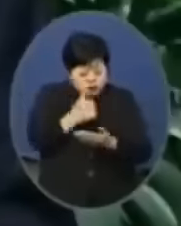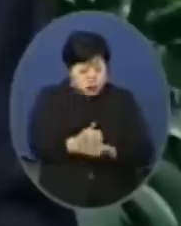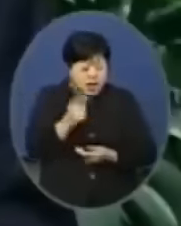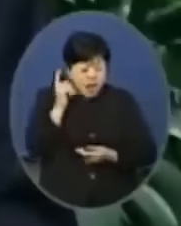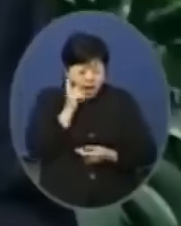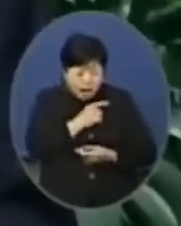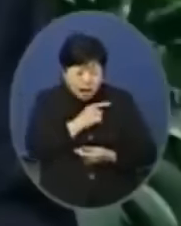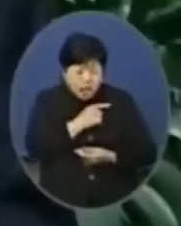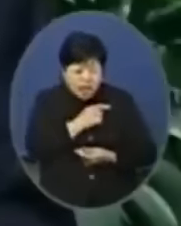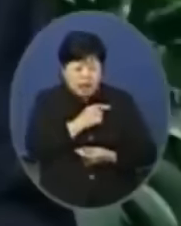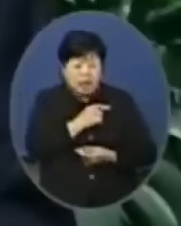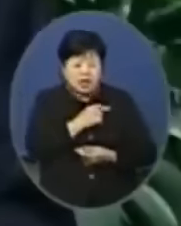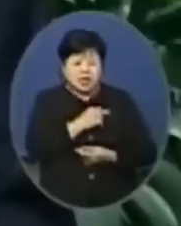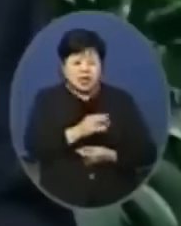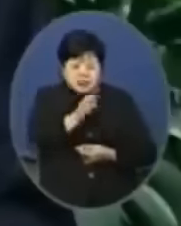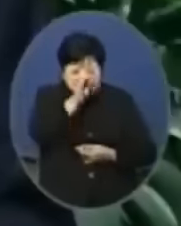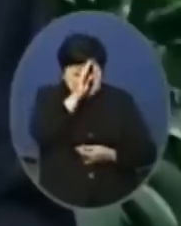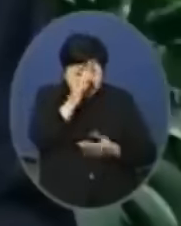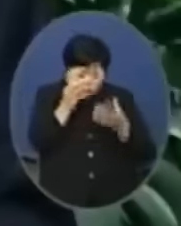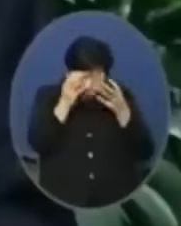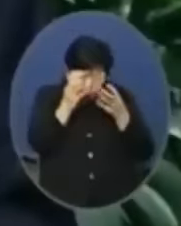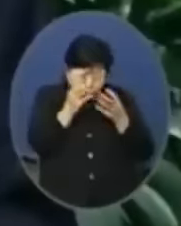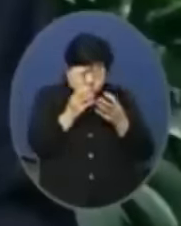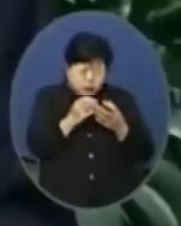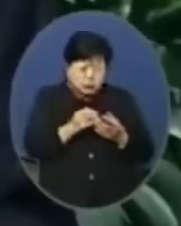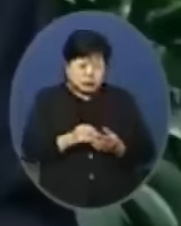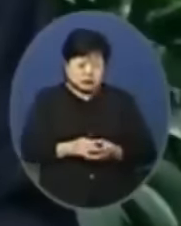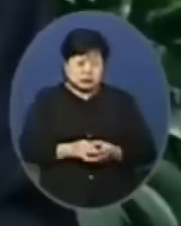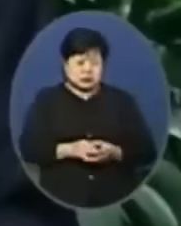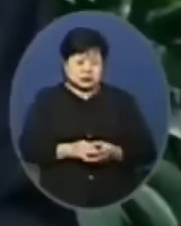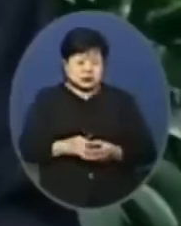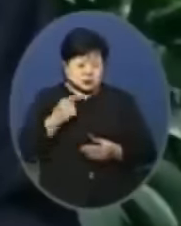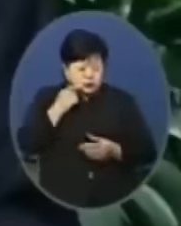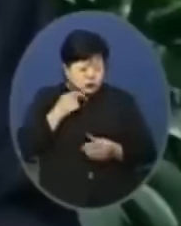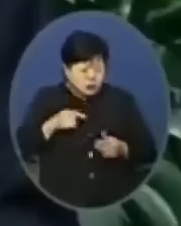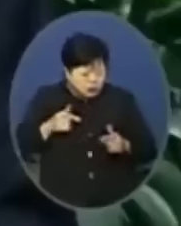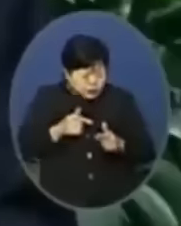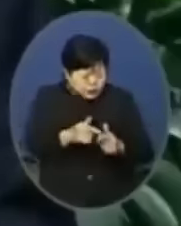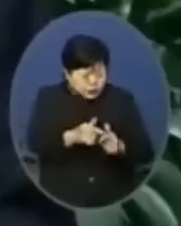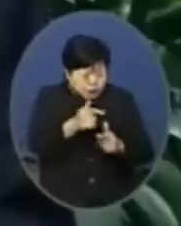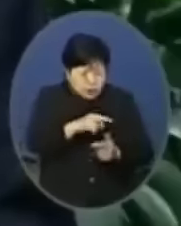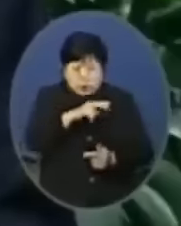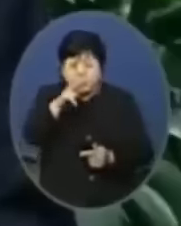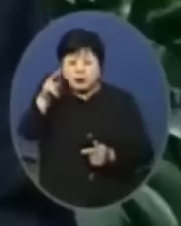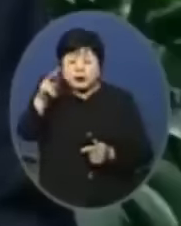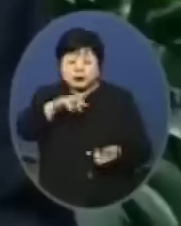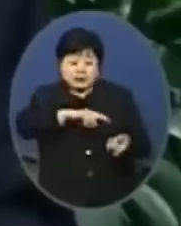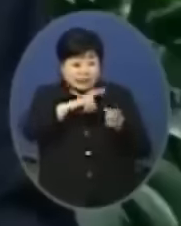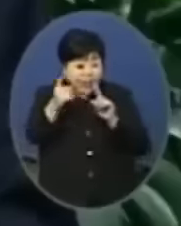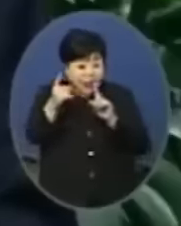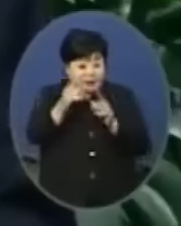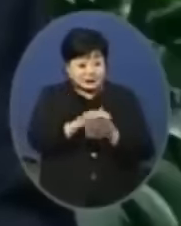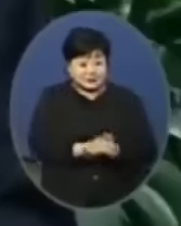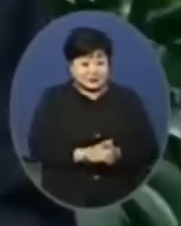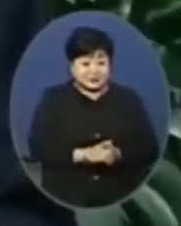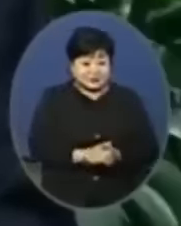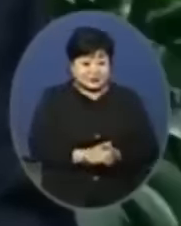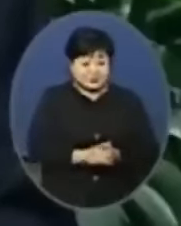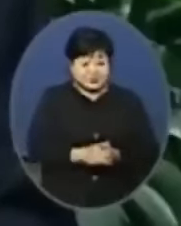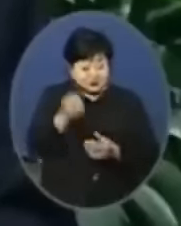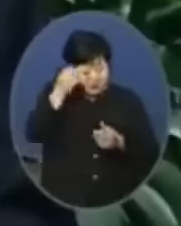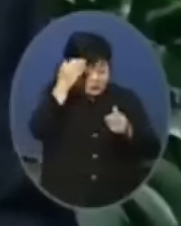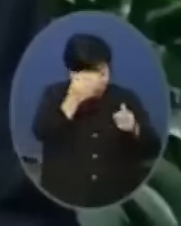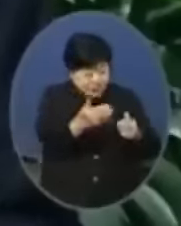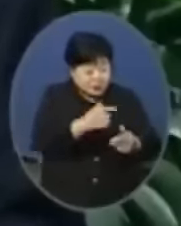죄악과 질병과 고통과 독을 다 해소했으므로 예수님을 쳐다보면 낫습니다. 그때